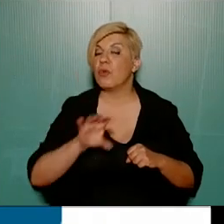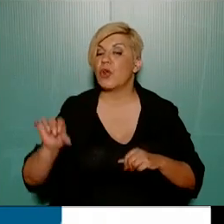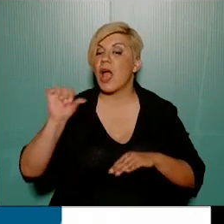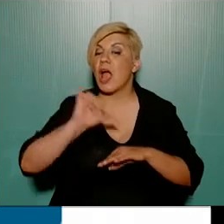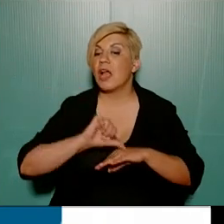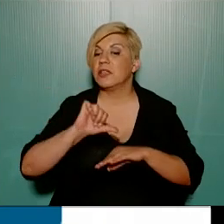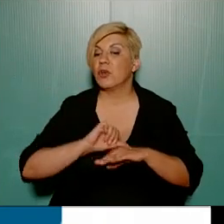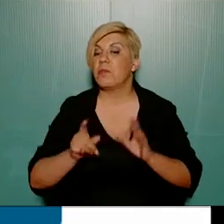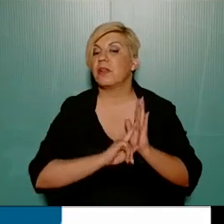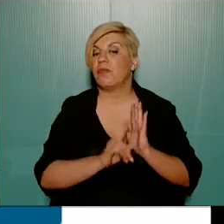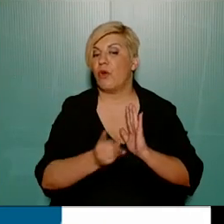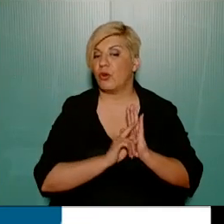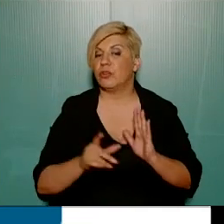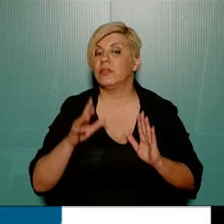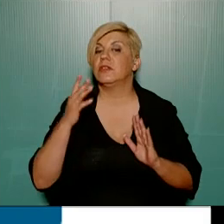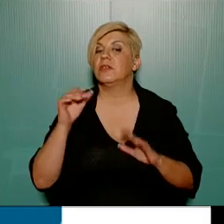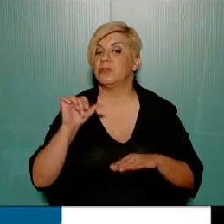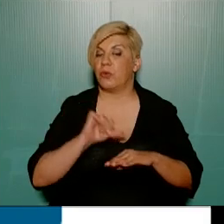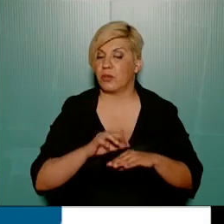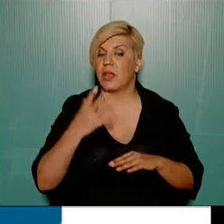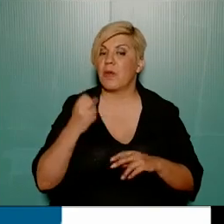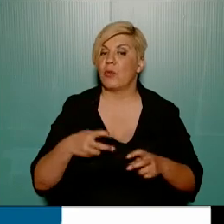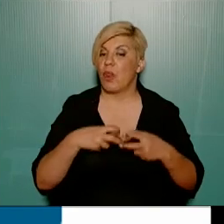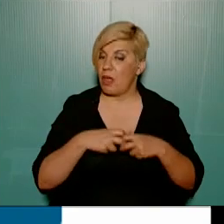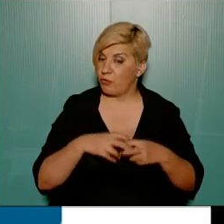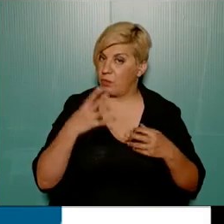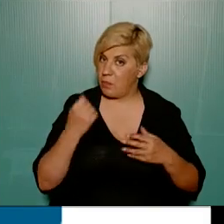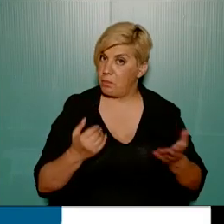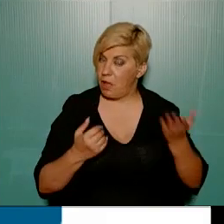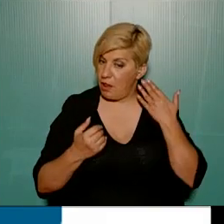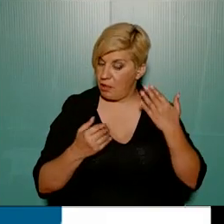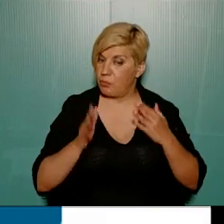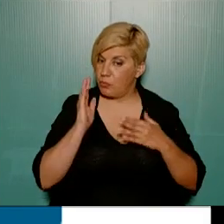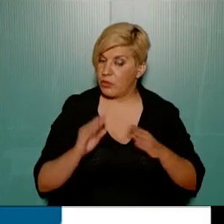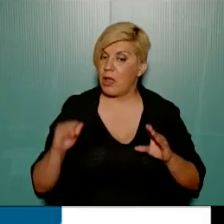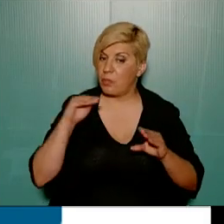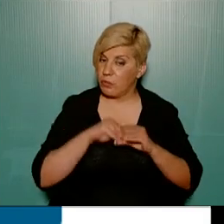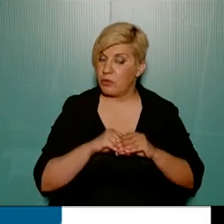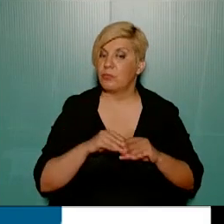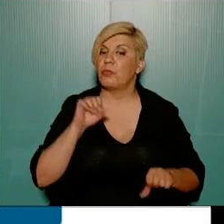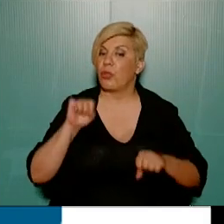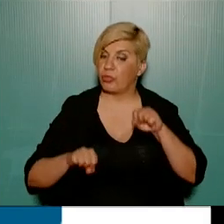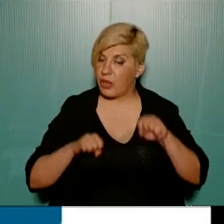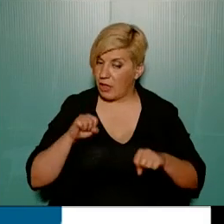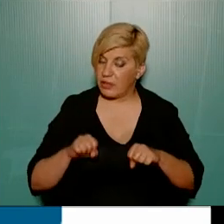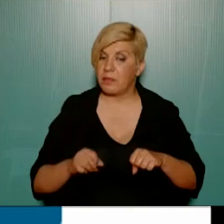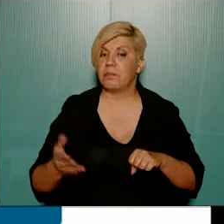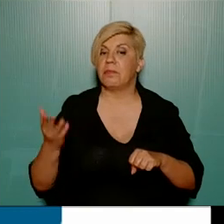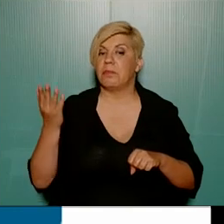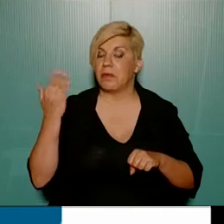αστικών μεταφορών της πόλης. Υπάρχουν και λεωφορεία τα οποία παλιά, τα οποία θα μπορούσαν να μπουν, ποδήλατα,